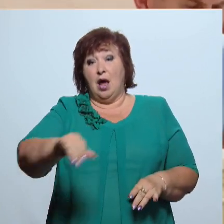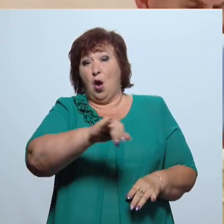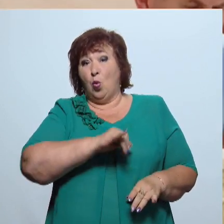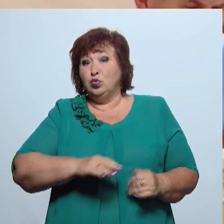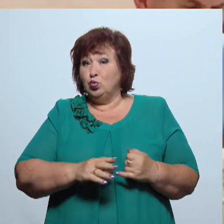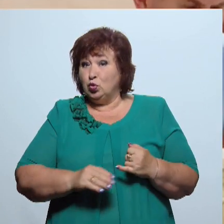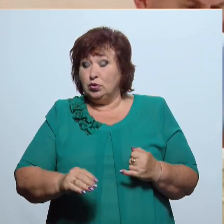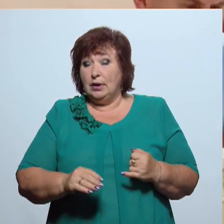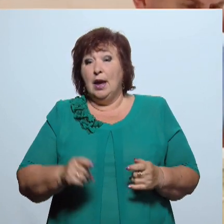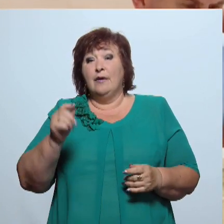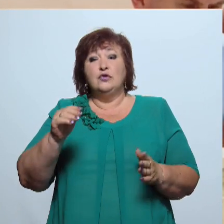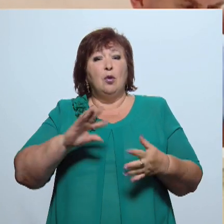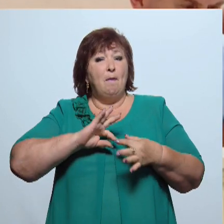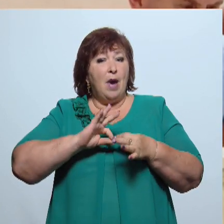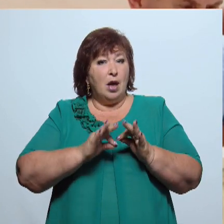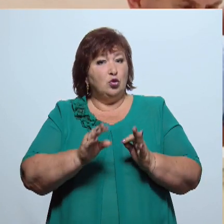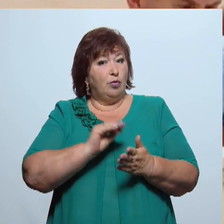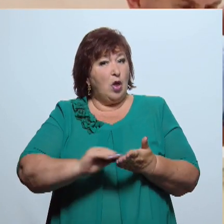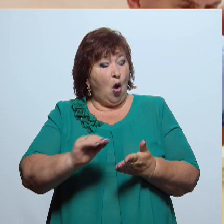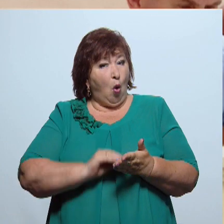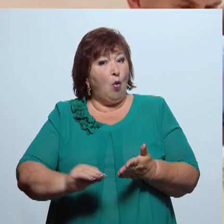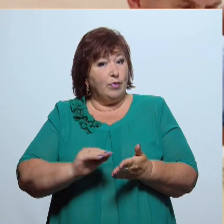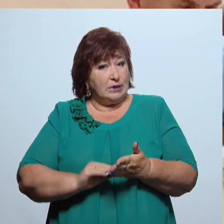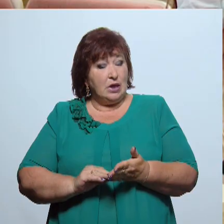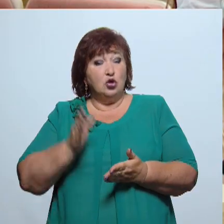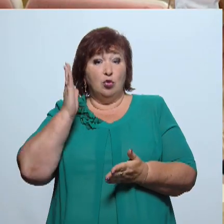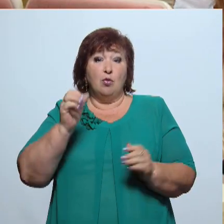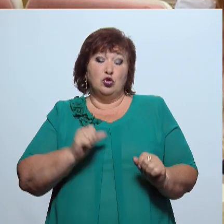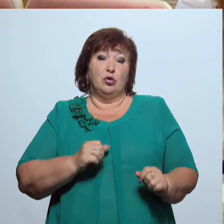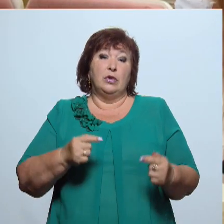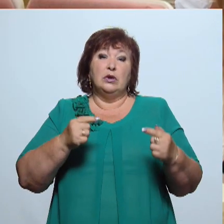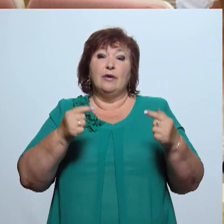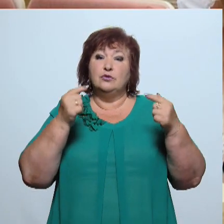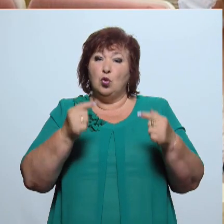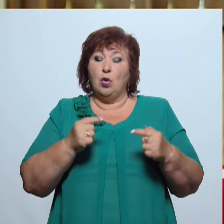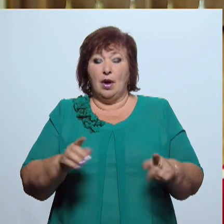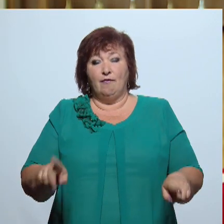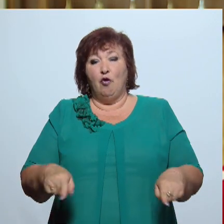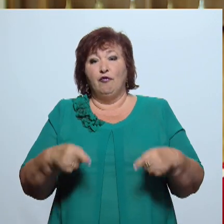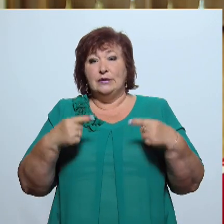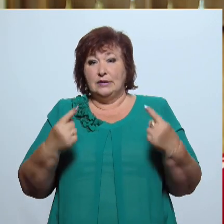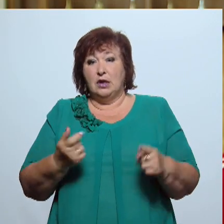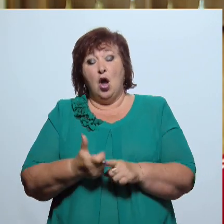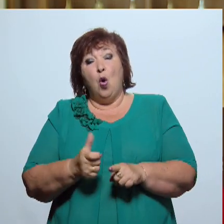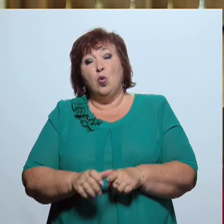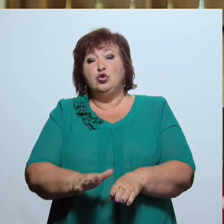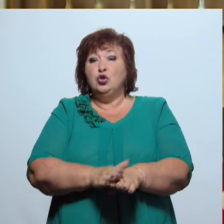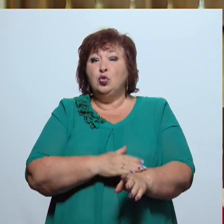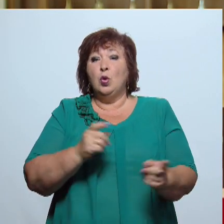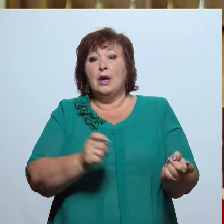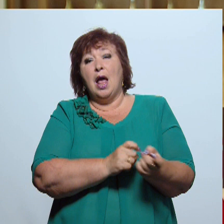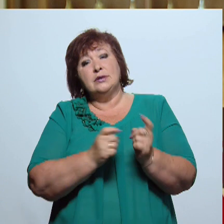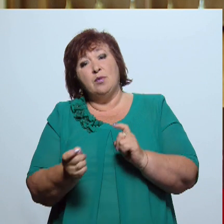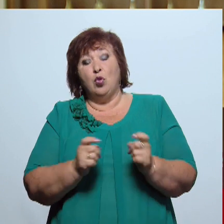В реестре должно быть их подробное описание, чтобы в будущем можно было все это воссоздать. Очень долго спорили над тем,